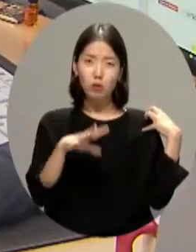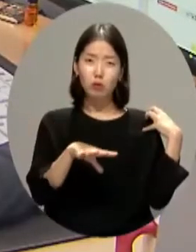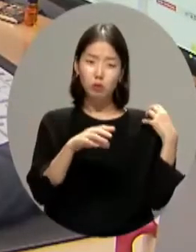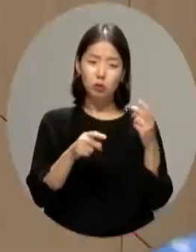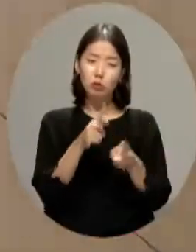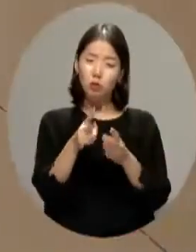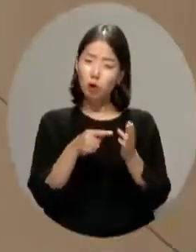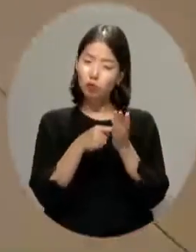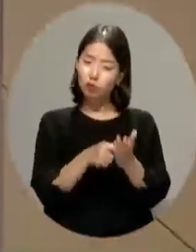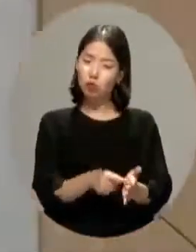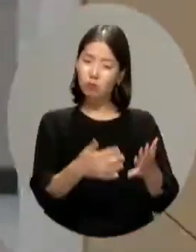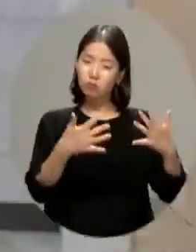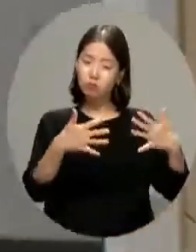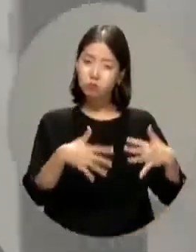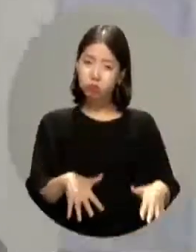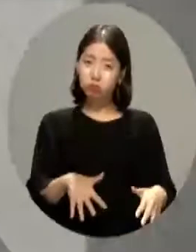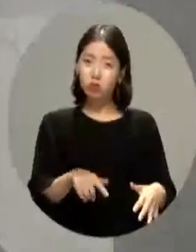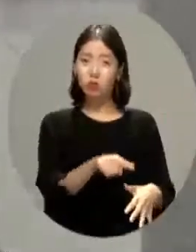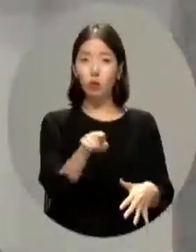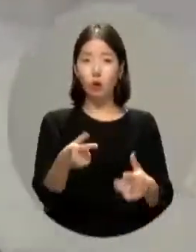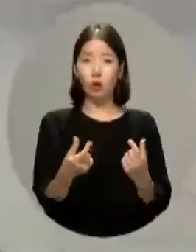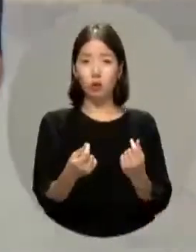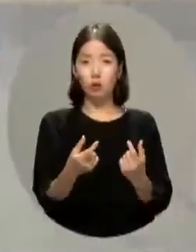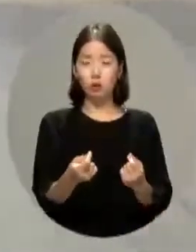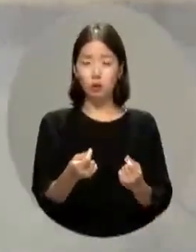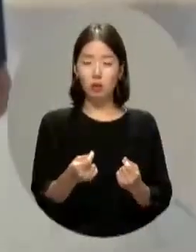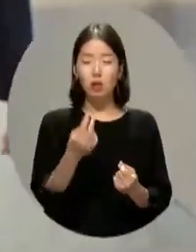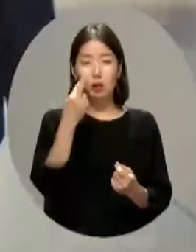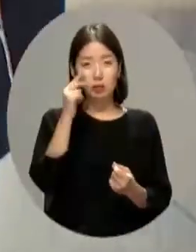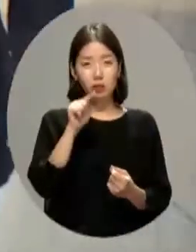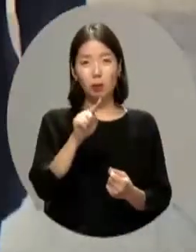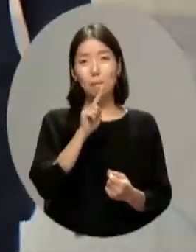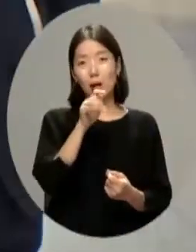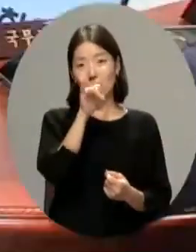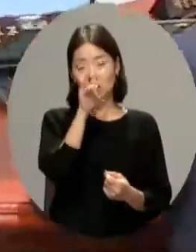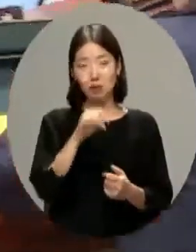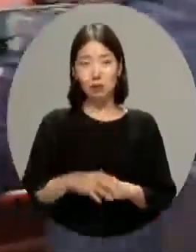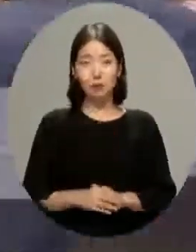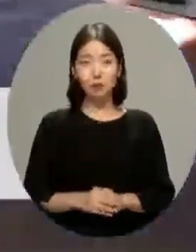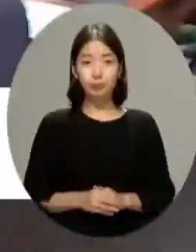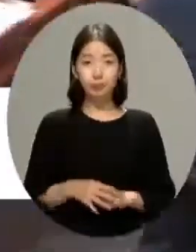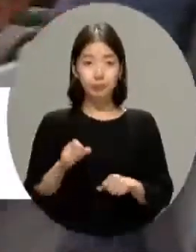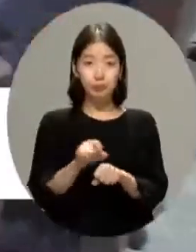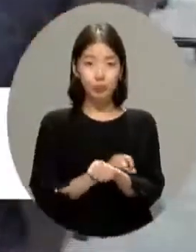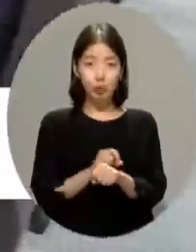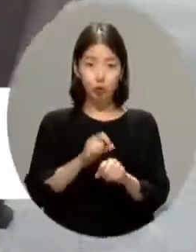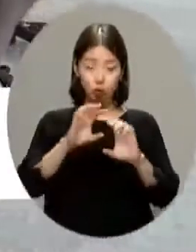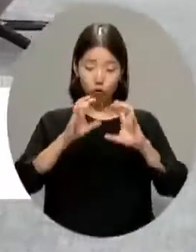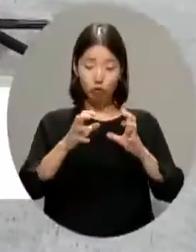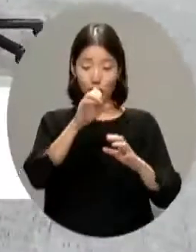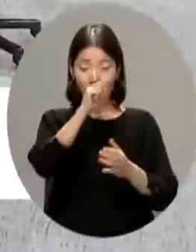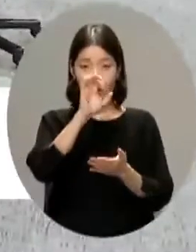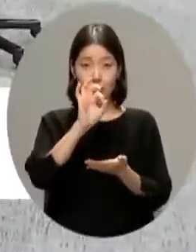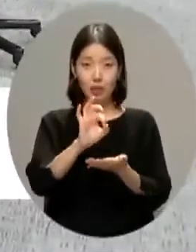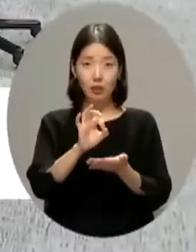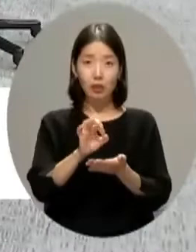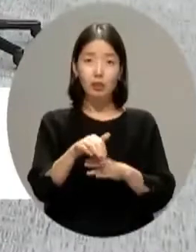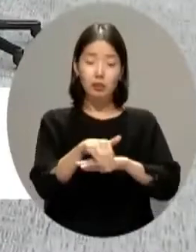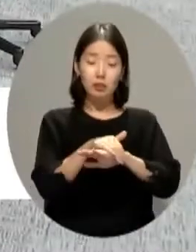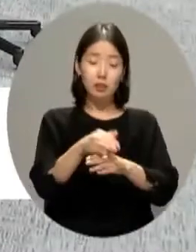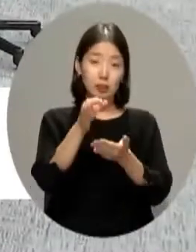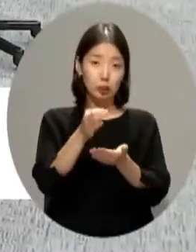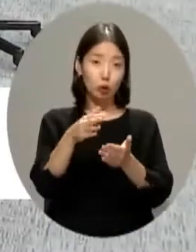추진 의지가 약해지면서 빚어진 일이라는 지적도 나오고 있습니다. 특히 국가 예산을 담당하는